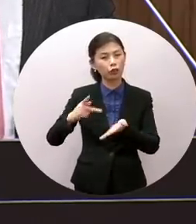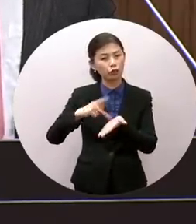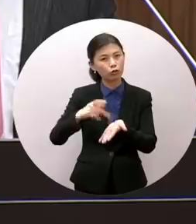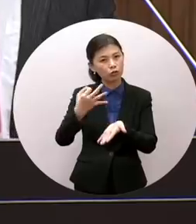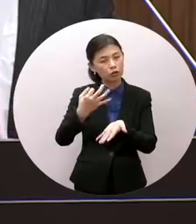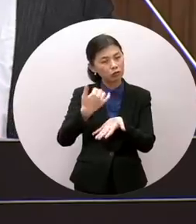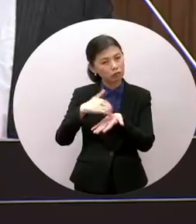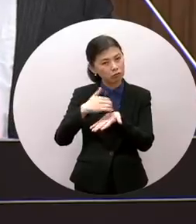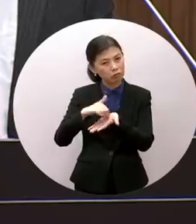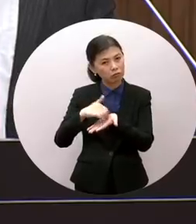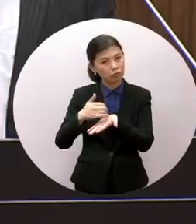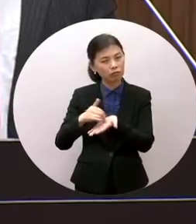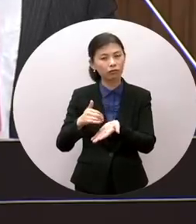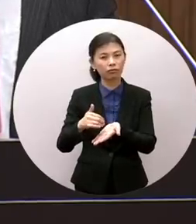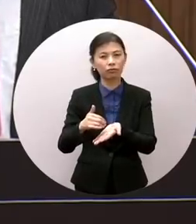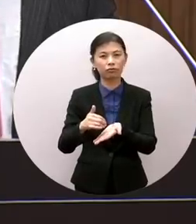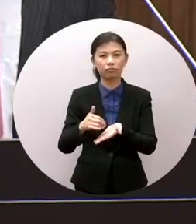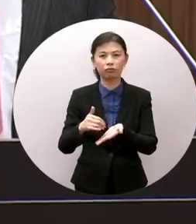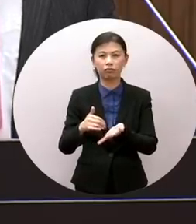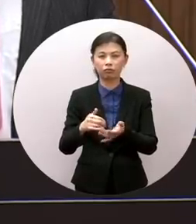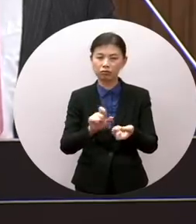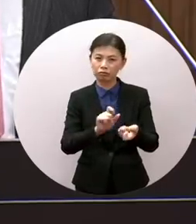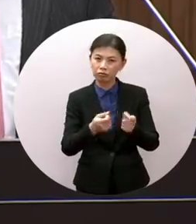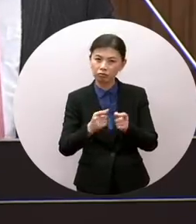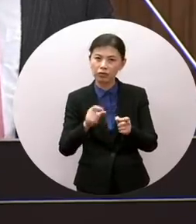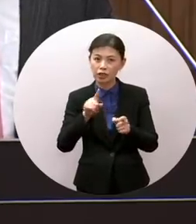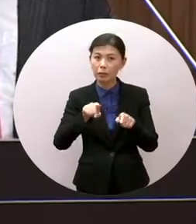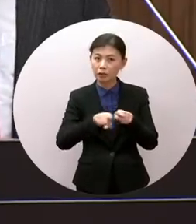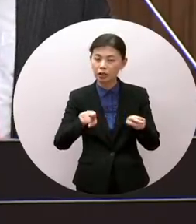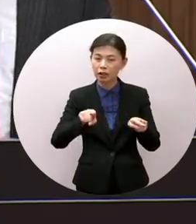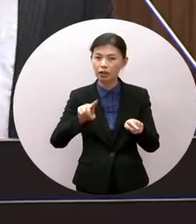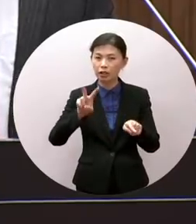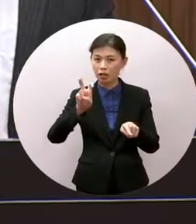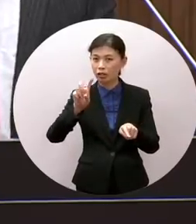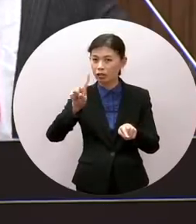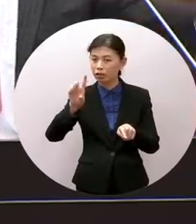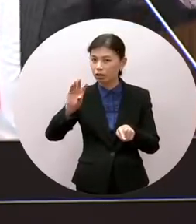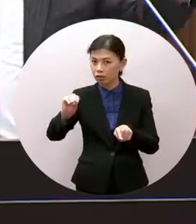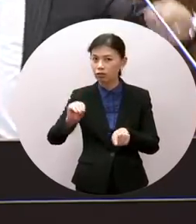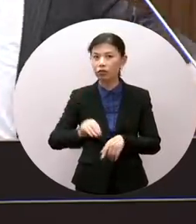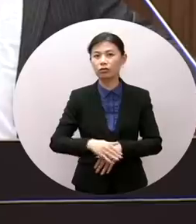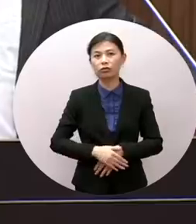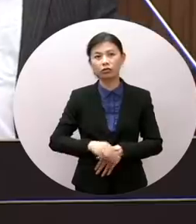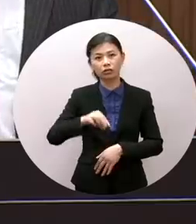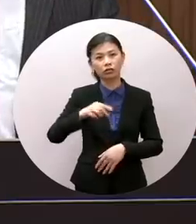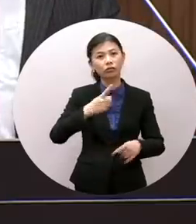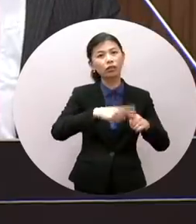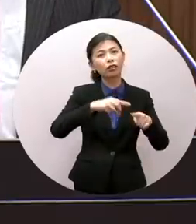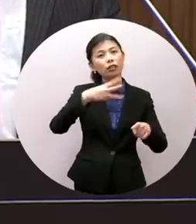根据实价登录查出来的，当地附近大概每坪是21万，啊，